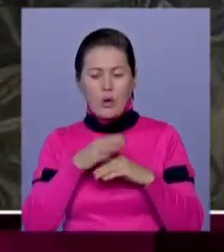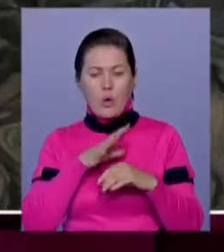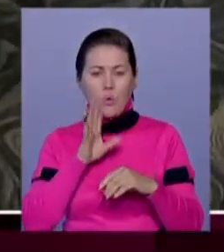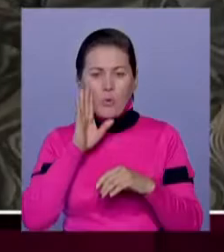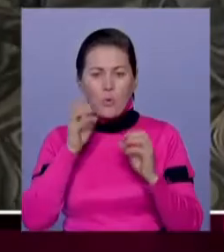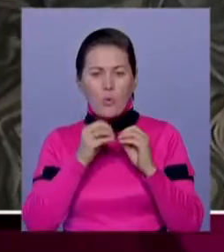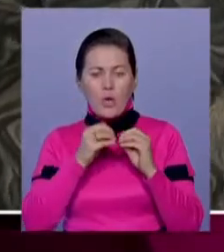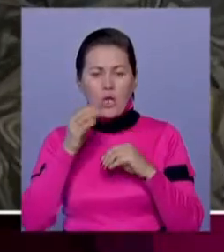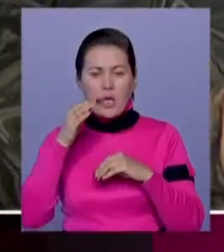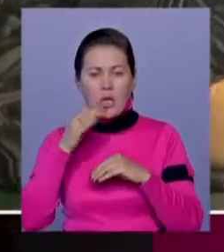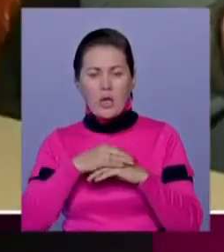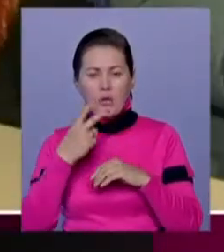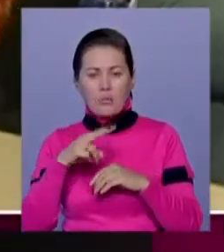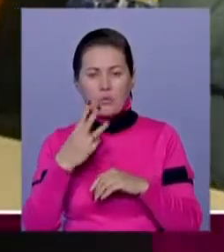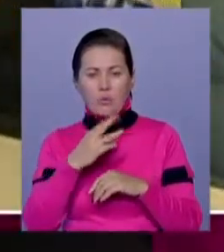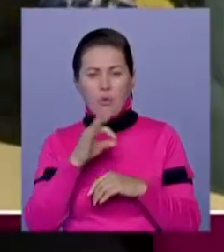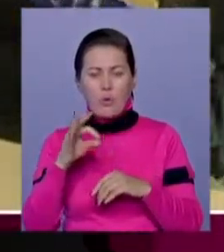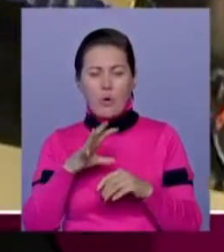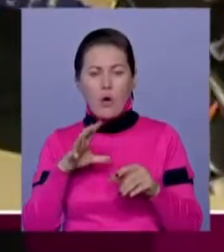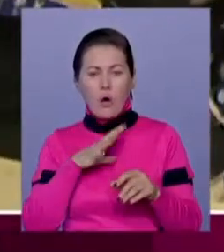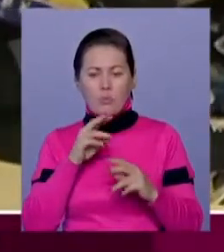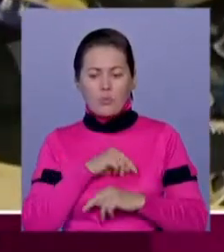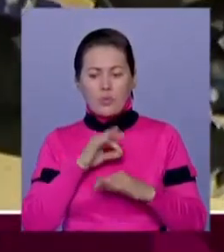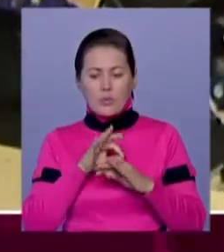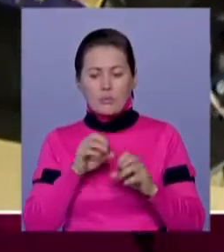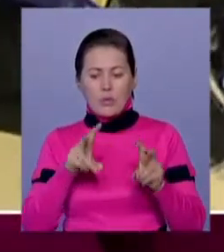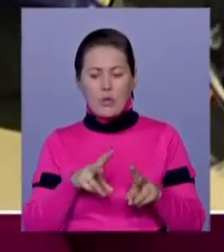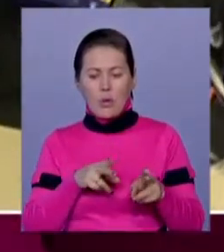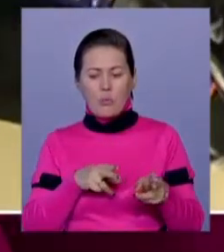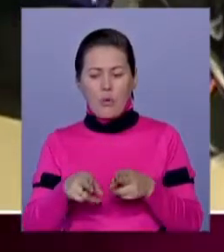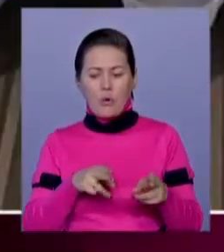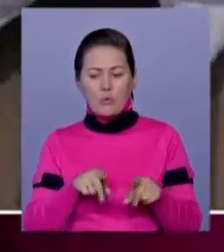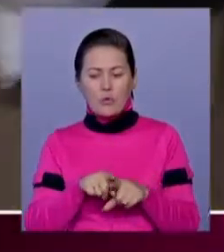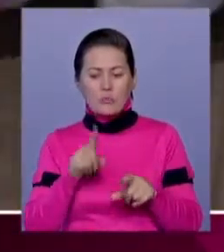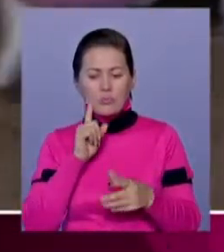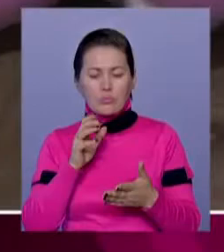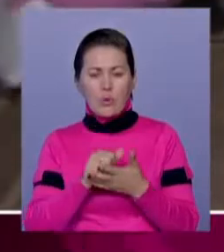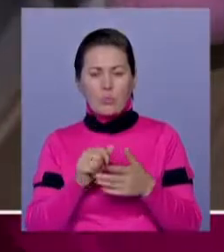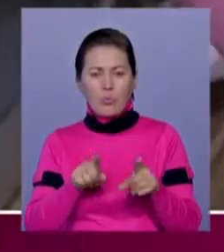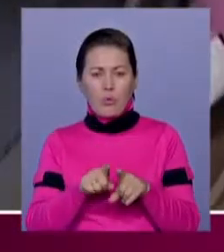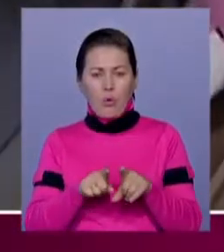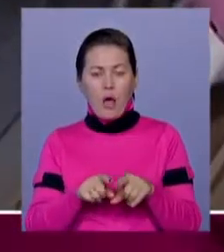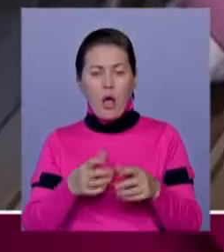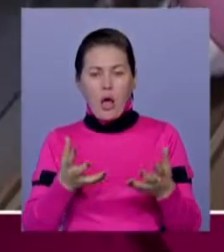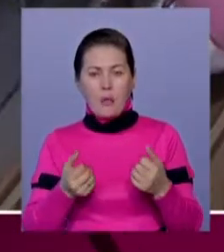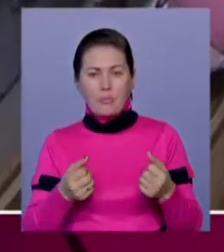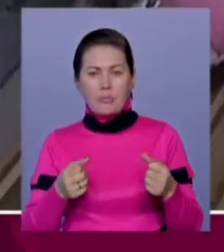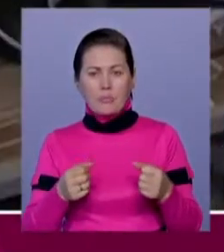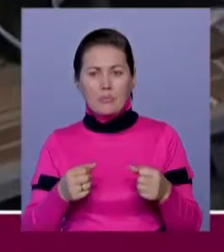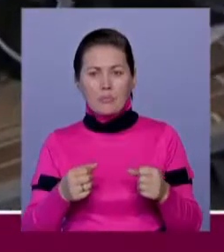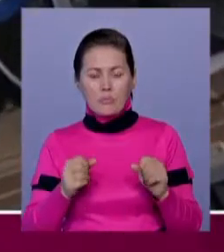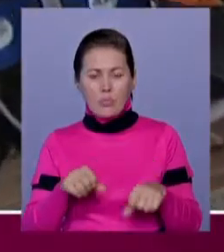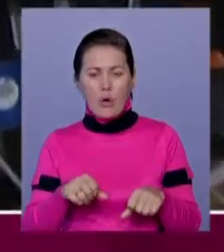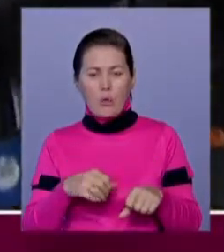сағат 10-нан кешкі сағат 23:00-ге дейін жұмыс істейтін, яғни жалға алу пунктінен қабылдай ала